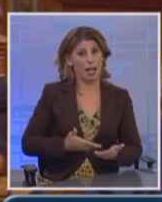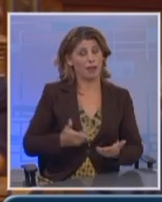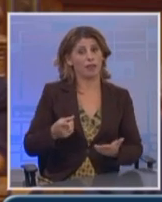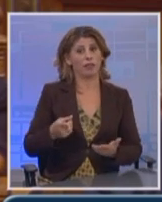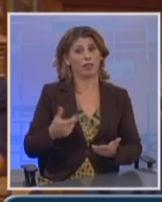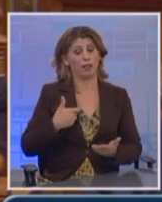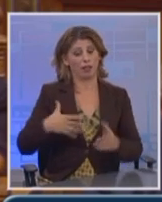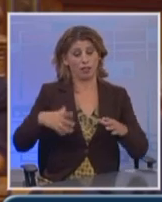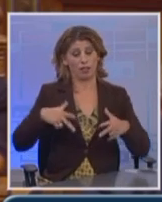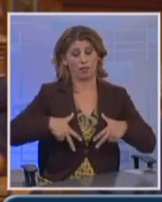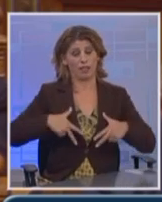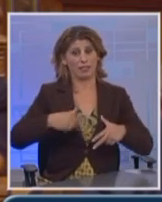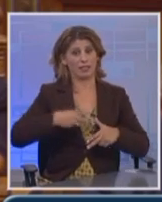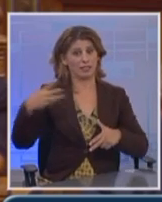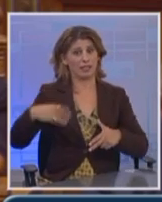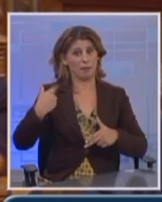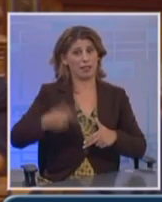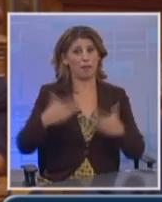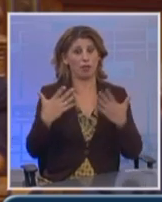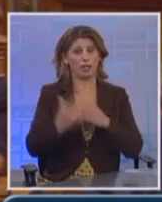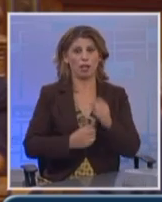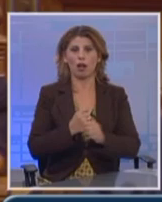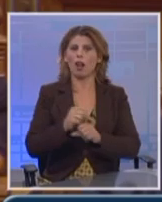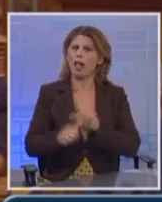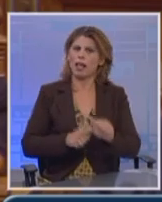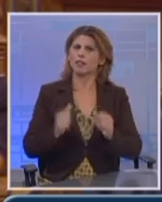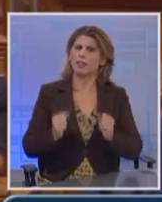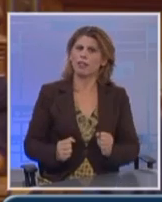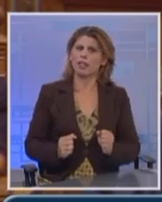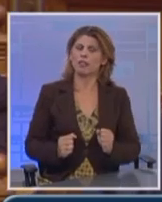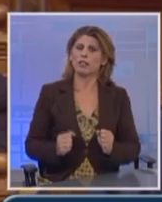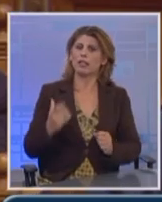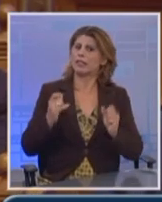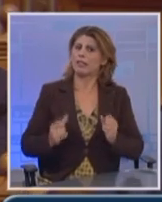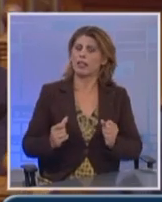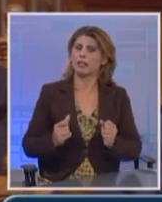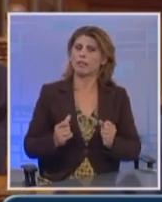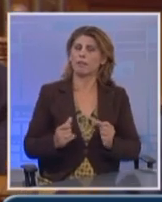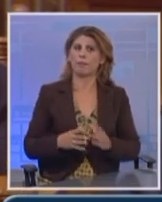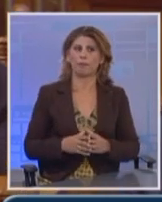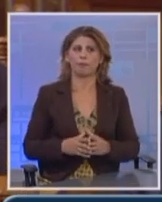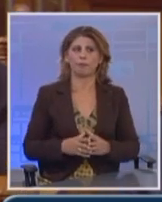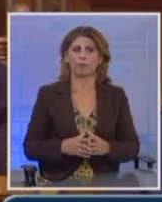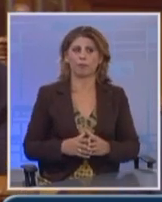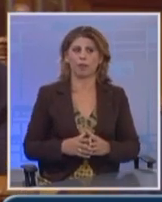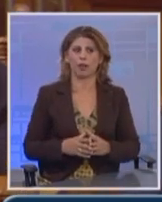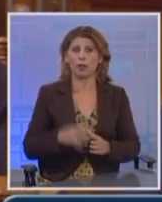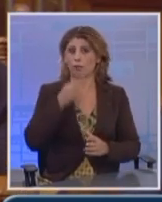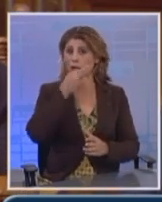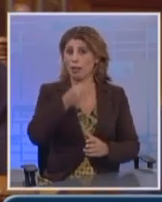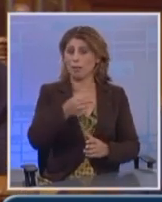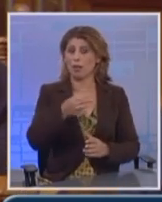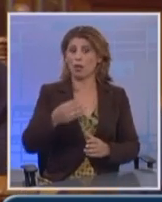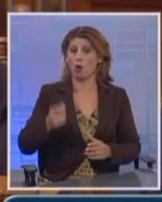χρόνια. Αλλά αλλάξατε απολύτως θέση. Τη θέση που είχε διατυπώσει ο πατέρας